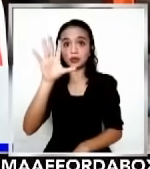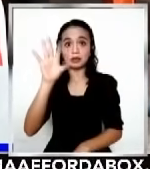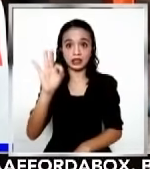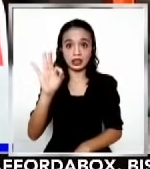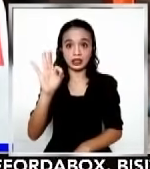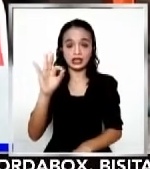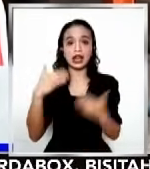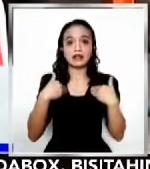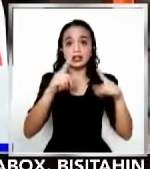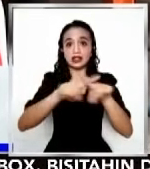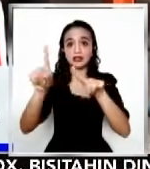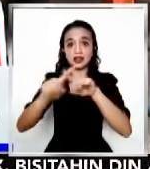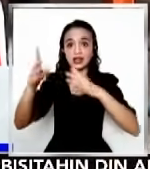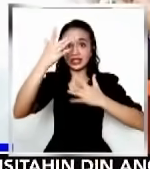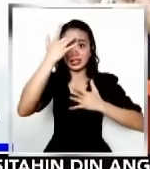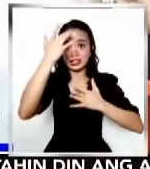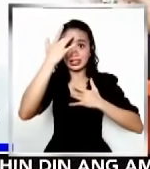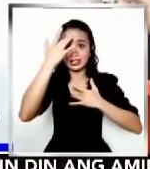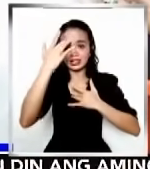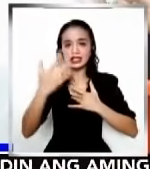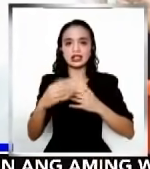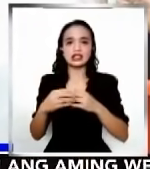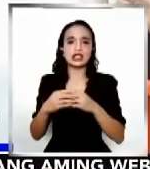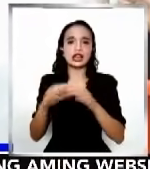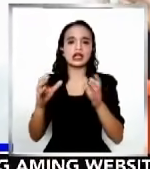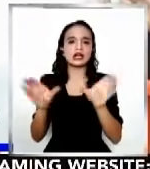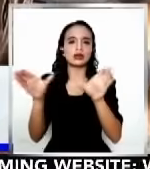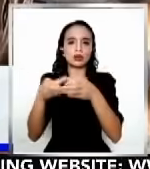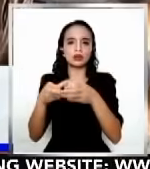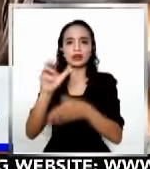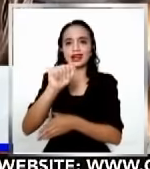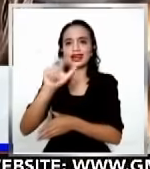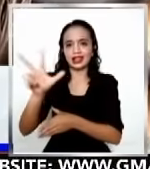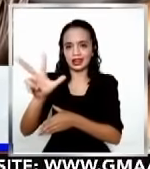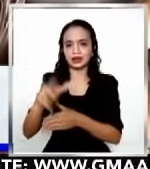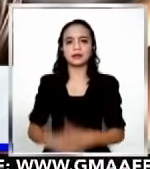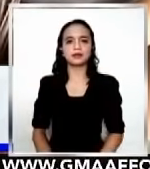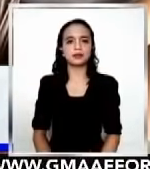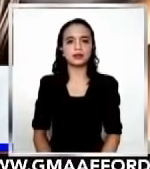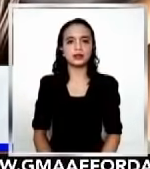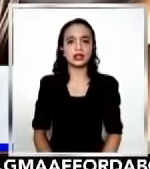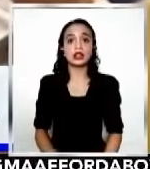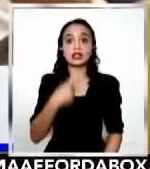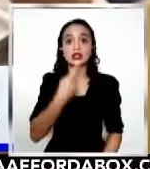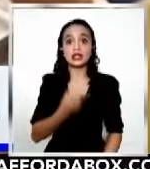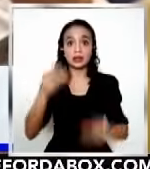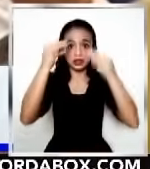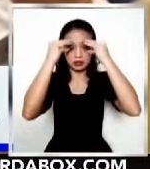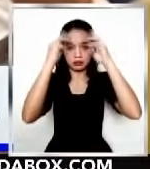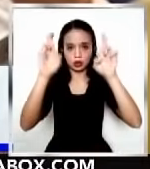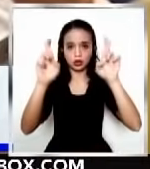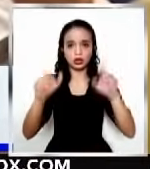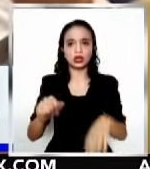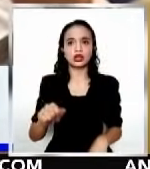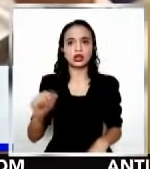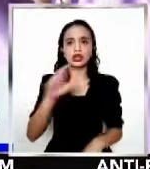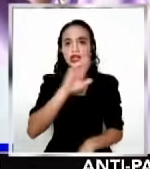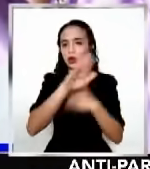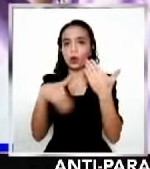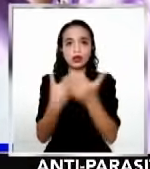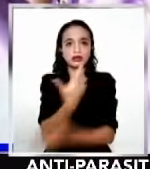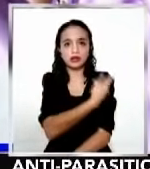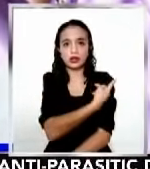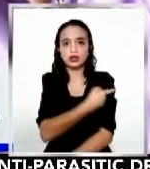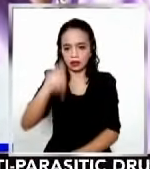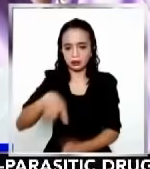na nasa category A3. Sabi ni Mayor, lahat ng bakunang nasa amin uubusin namin for this day. Wala pa kami sa kalahati sa